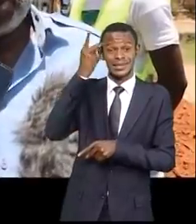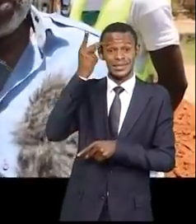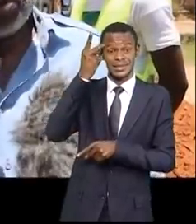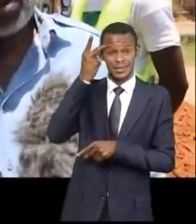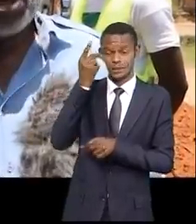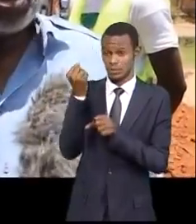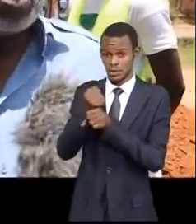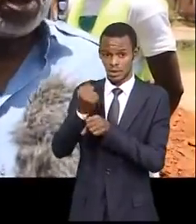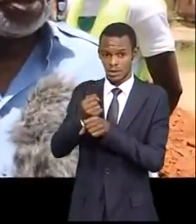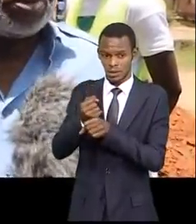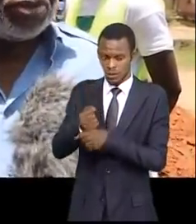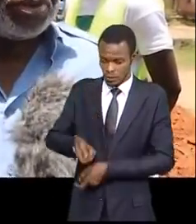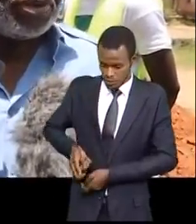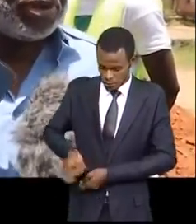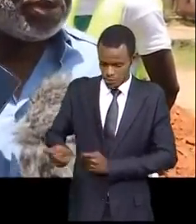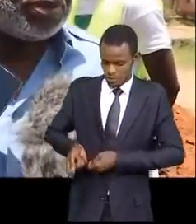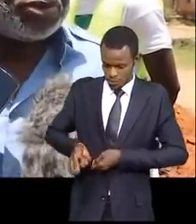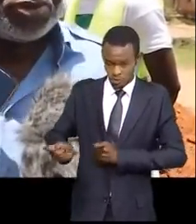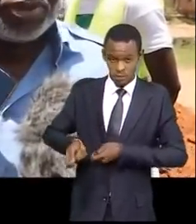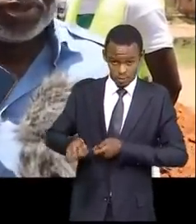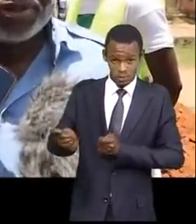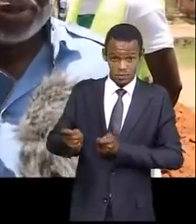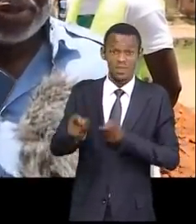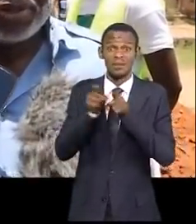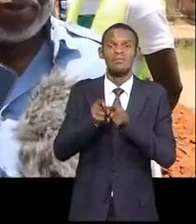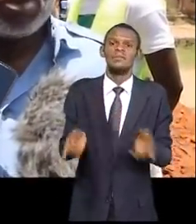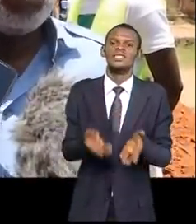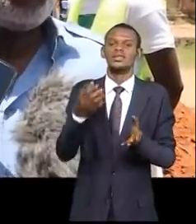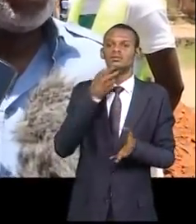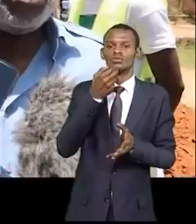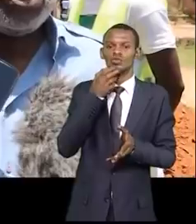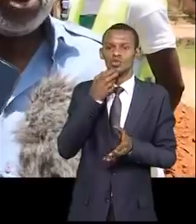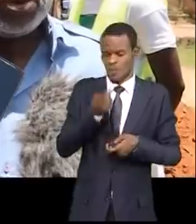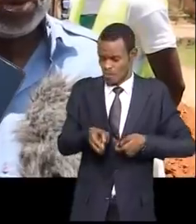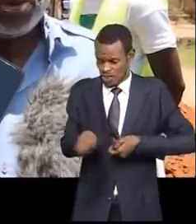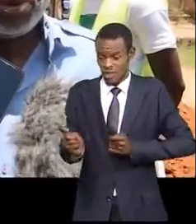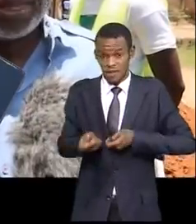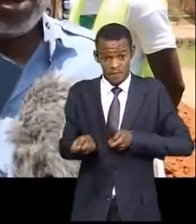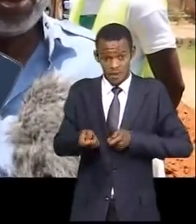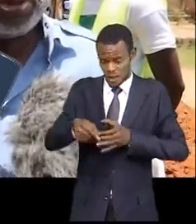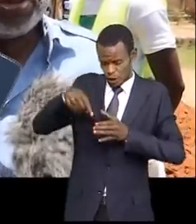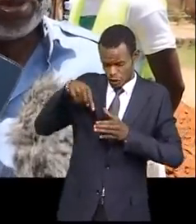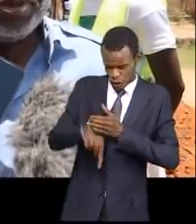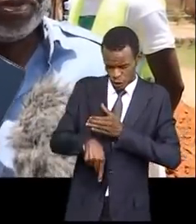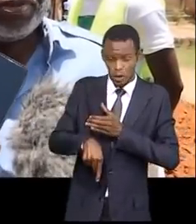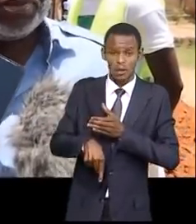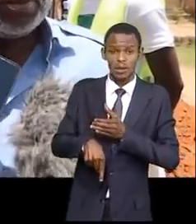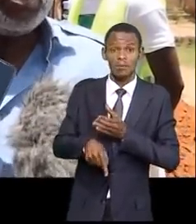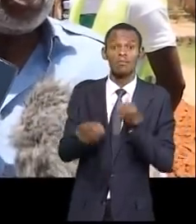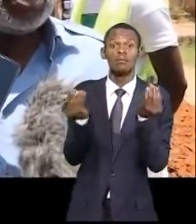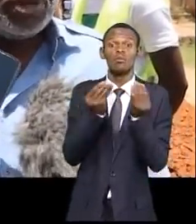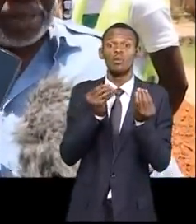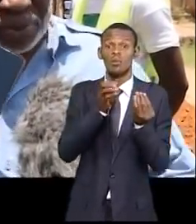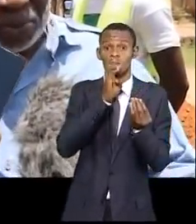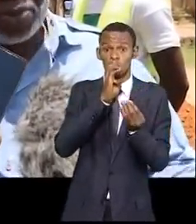presque un mètre 70 sur un mètre soixante c'est parce que le mouvement de l'eau est très important ici et